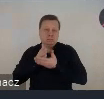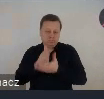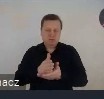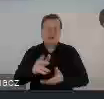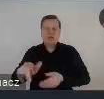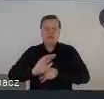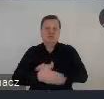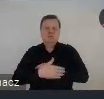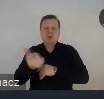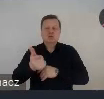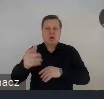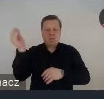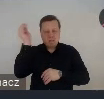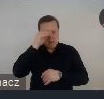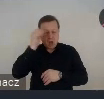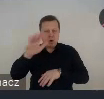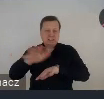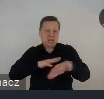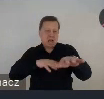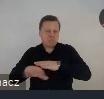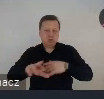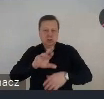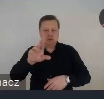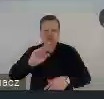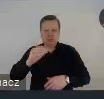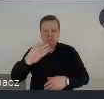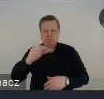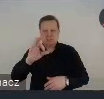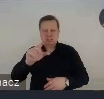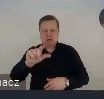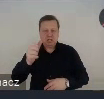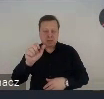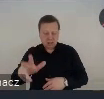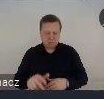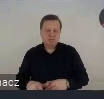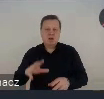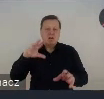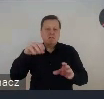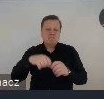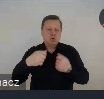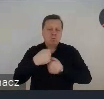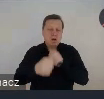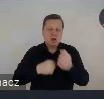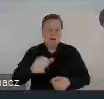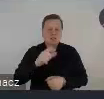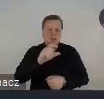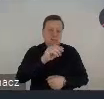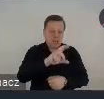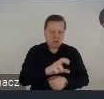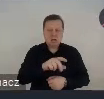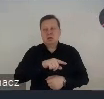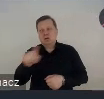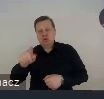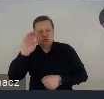zawodów rzemieślniczych we współpracy cechów rzemieślniczych ze szkołami i